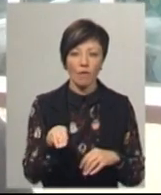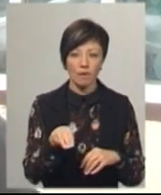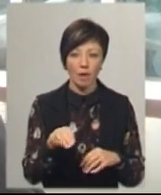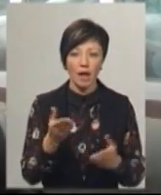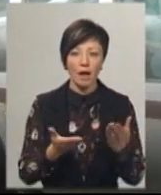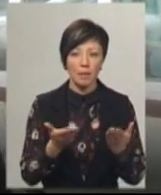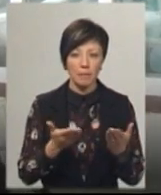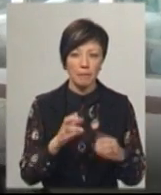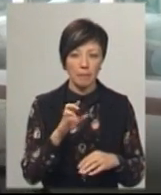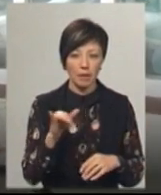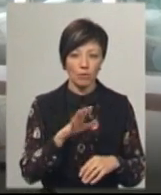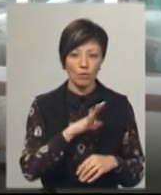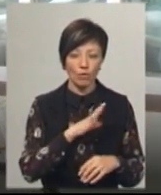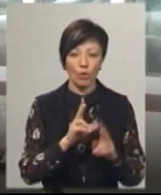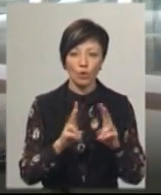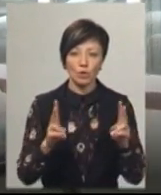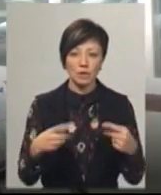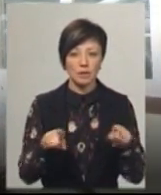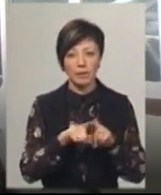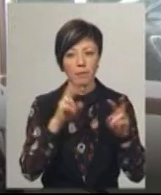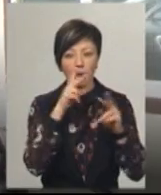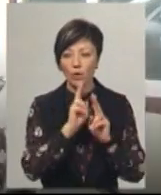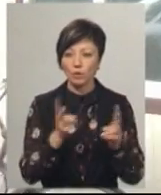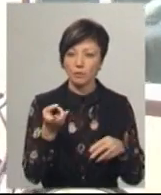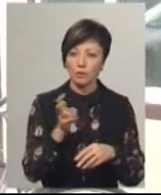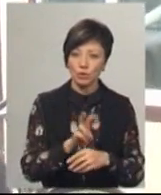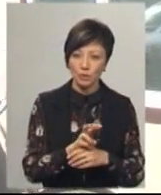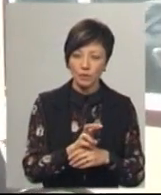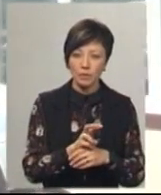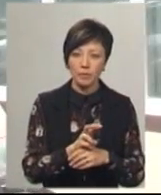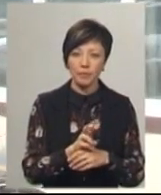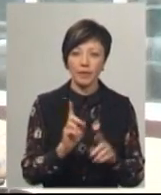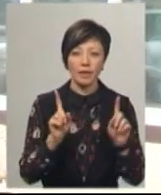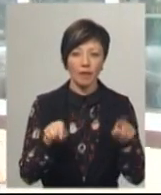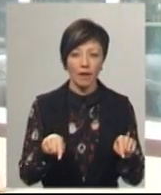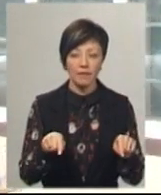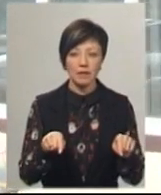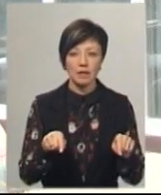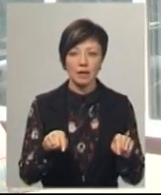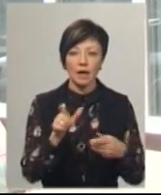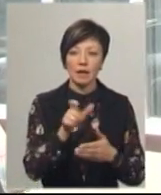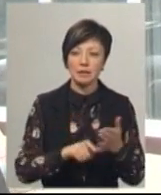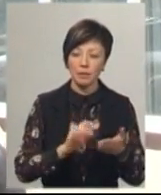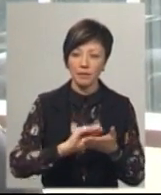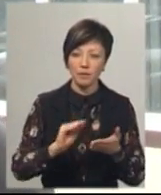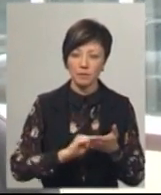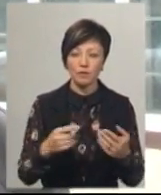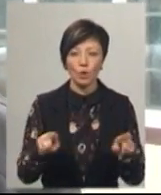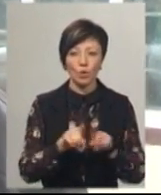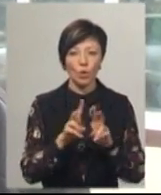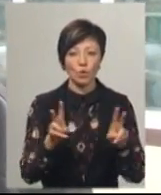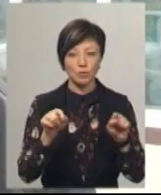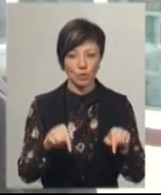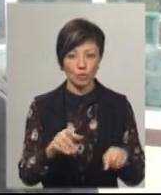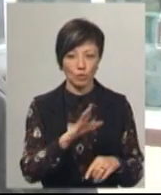був хтось, таке неправда, хтось би прийшов, навіть рецепти якого виписати, хтось би тут